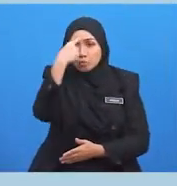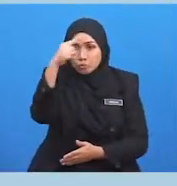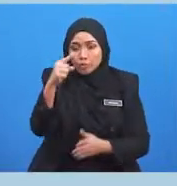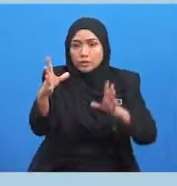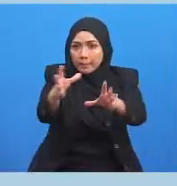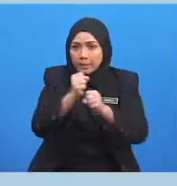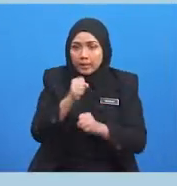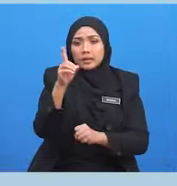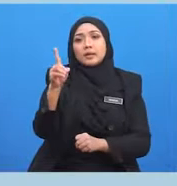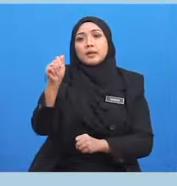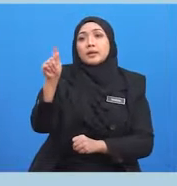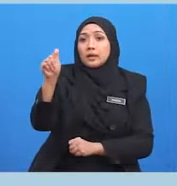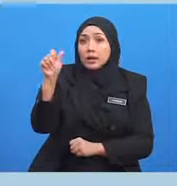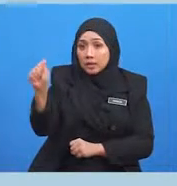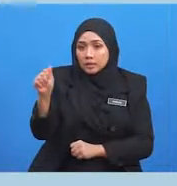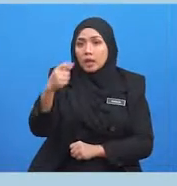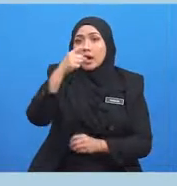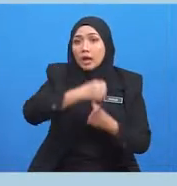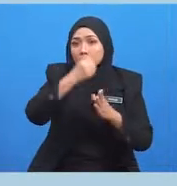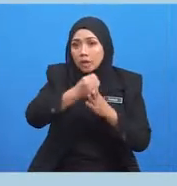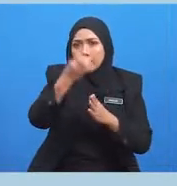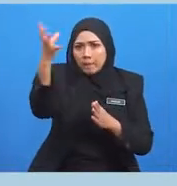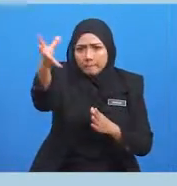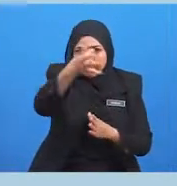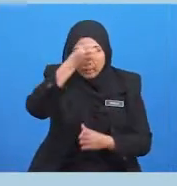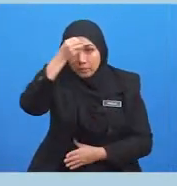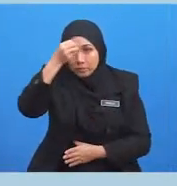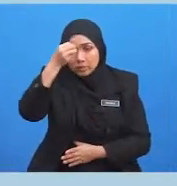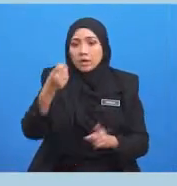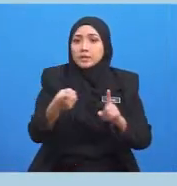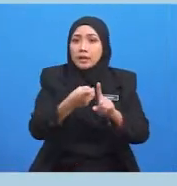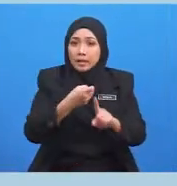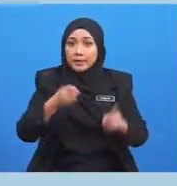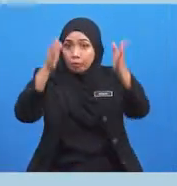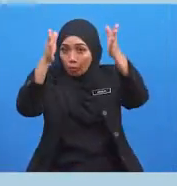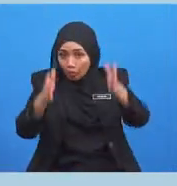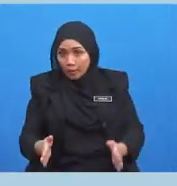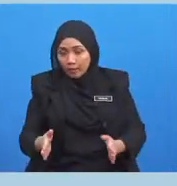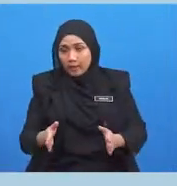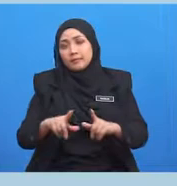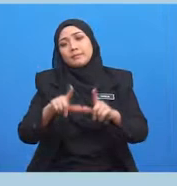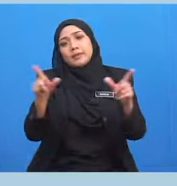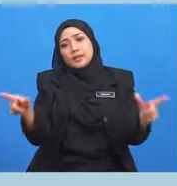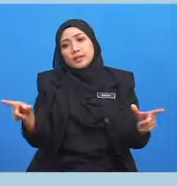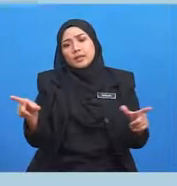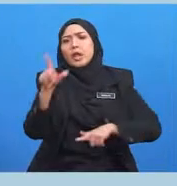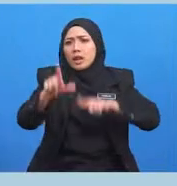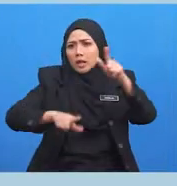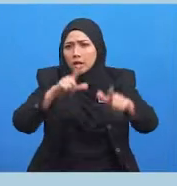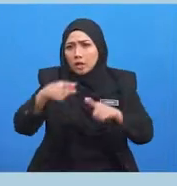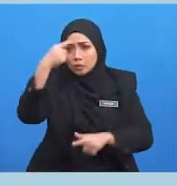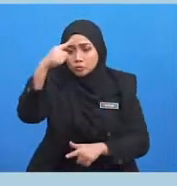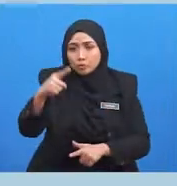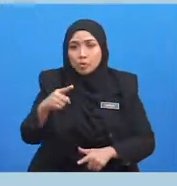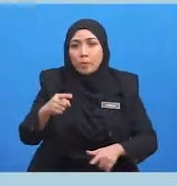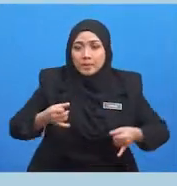data atau maklumat daripada responden. Langkah-langkah untuk